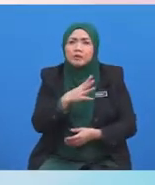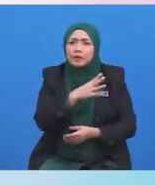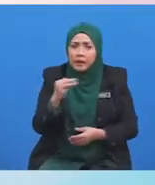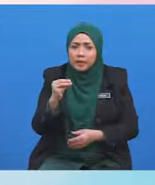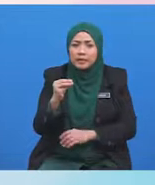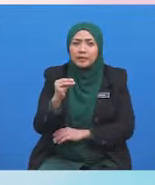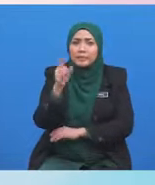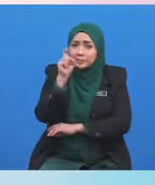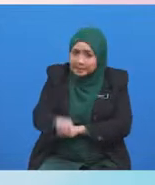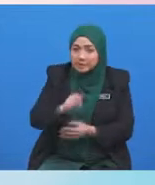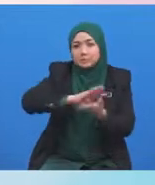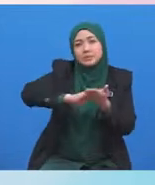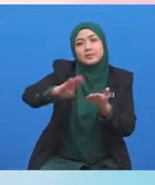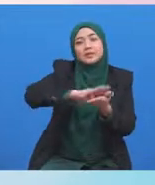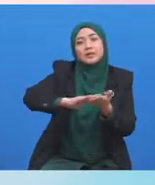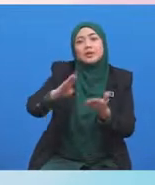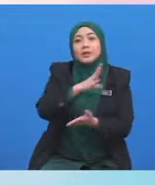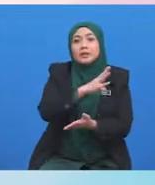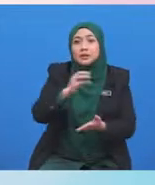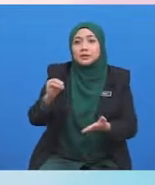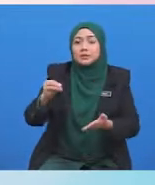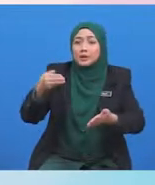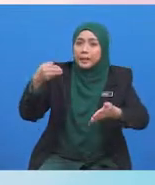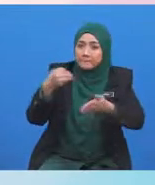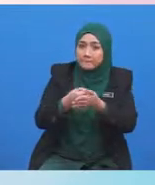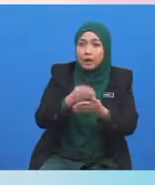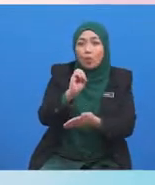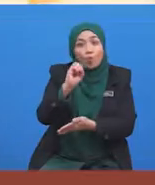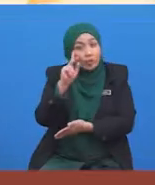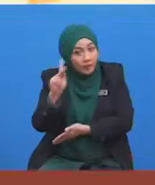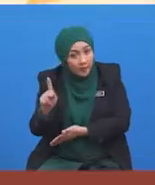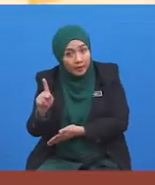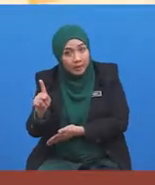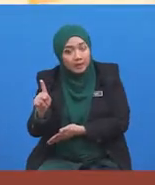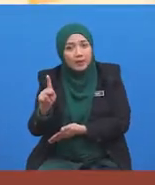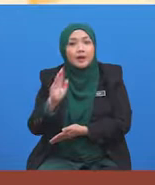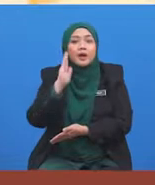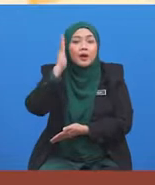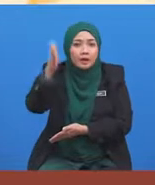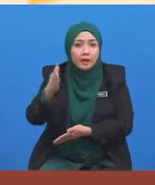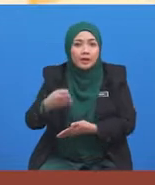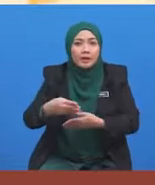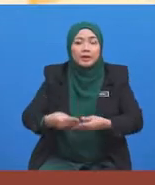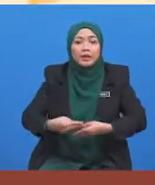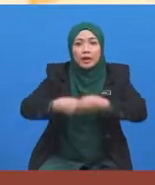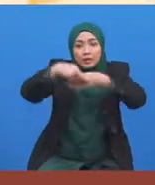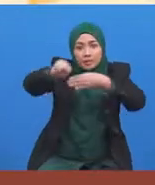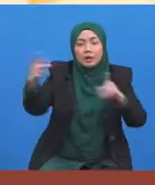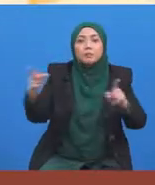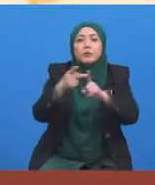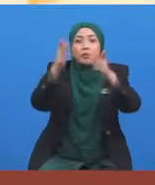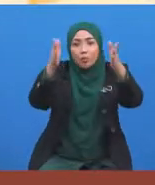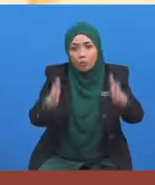agar bekalan air dapat pulih seperti sedia kala. Ini akan menjejaskan pelbagai